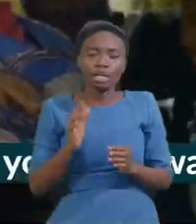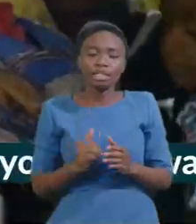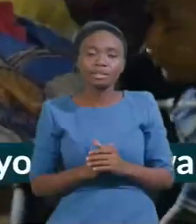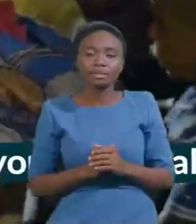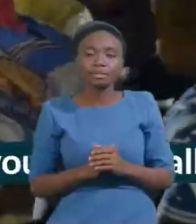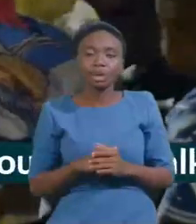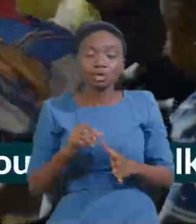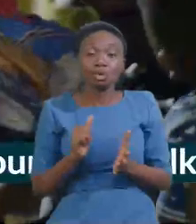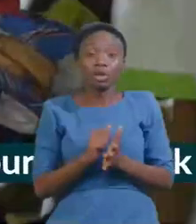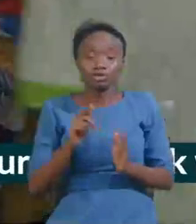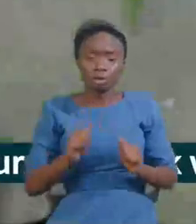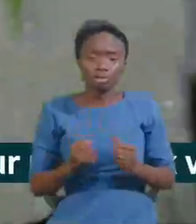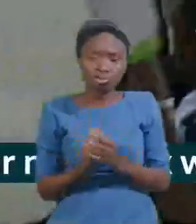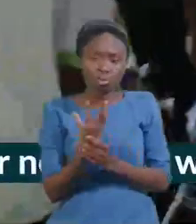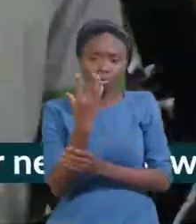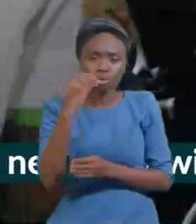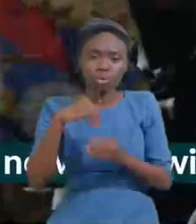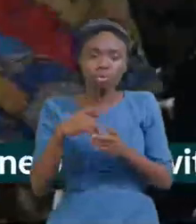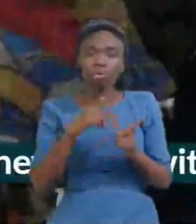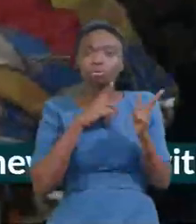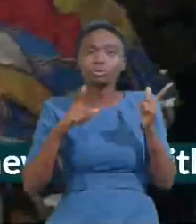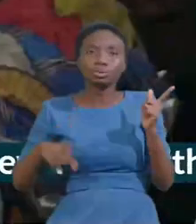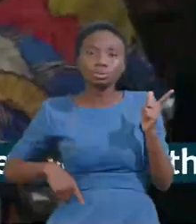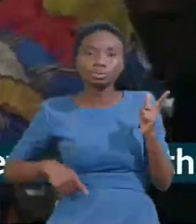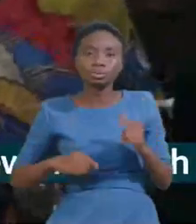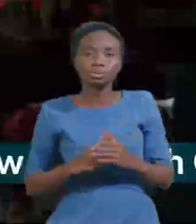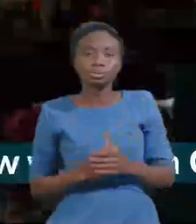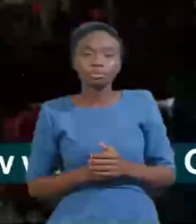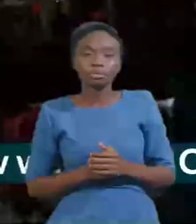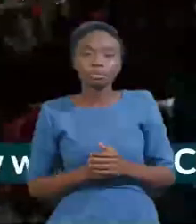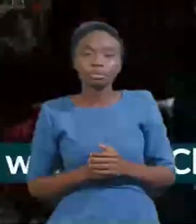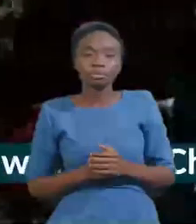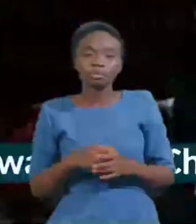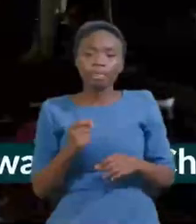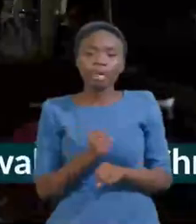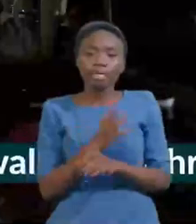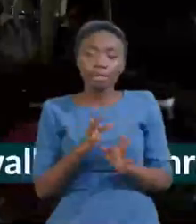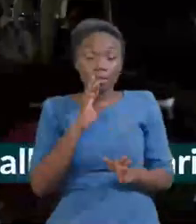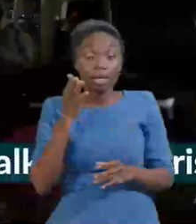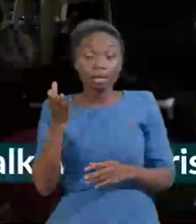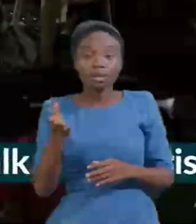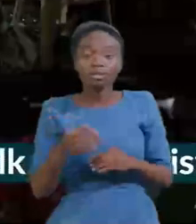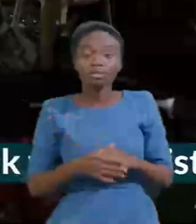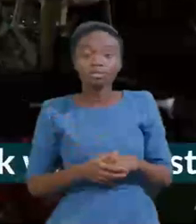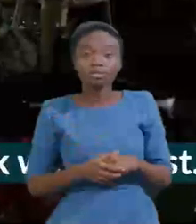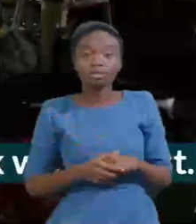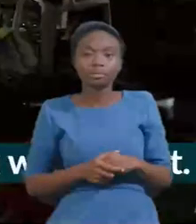Spirituellement, so that you can grow in the Lord. Afin que vous puissiez grandir dans le Seigneur. The counselors are there. Les conseillers sont